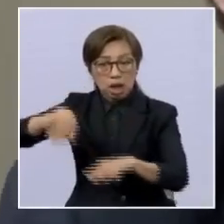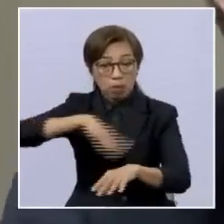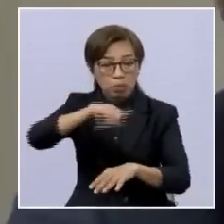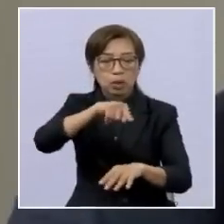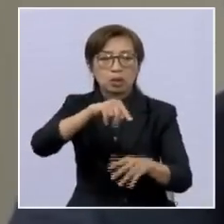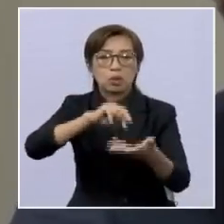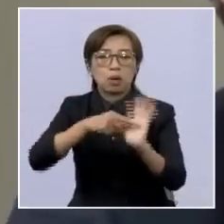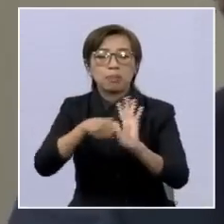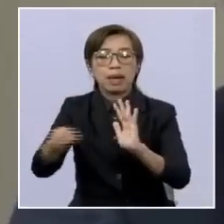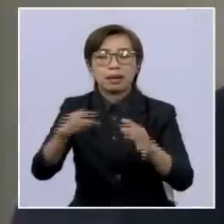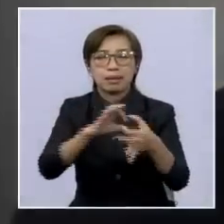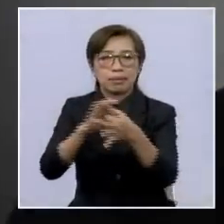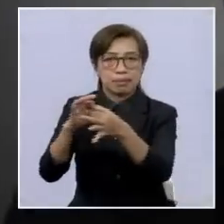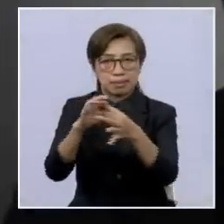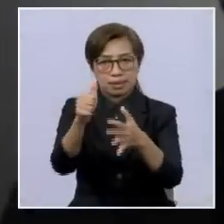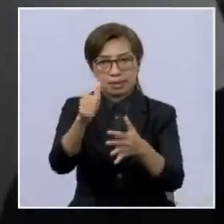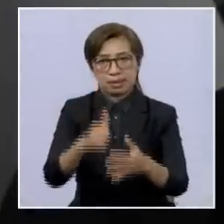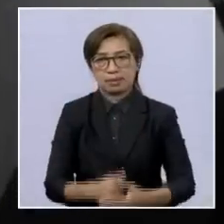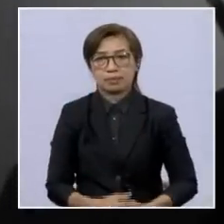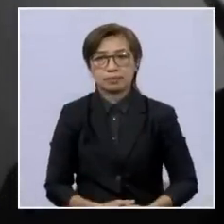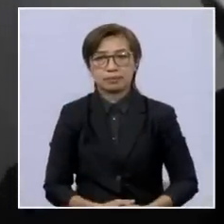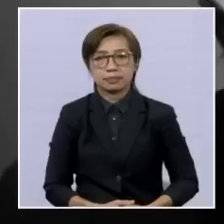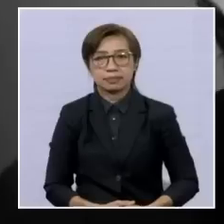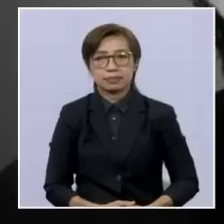ป็นสายใยเชื่อมโยงกันมา